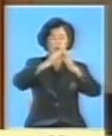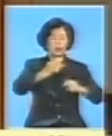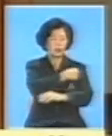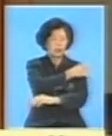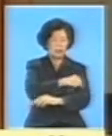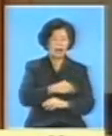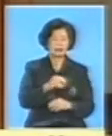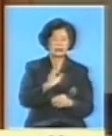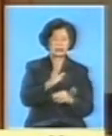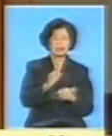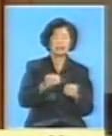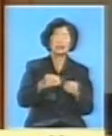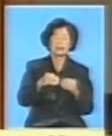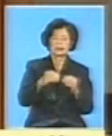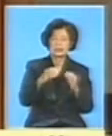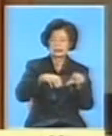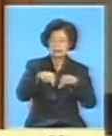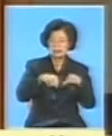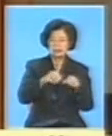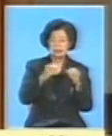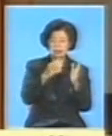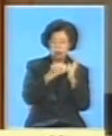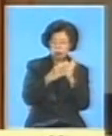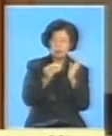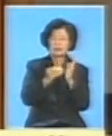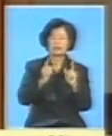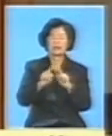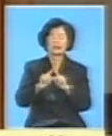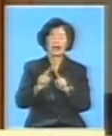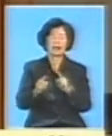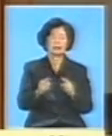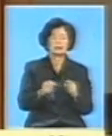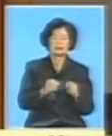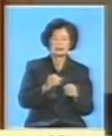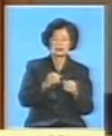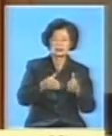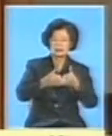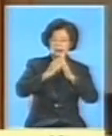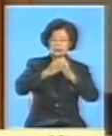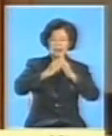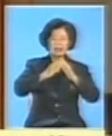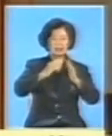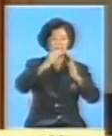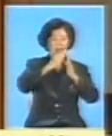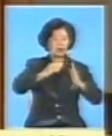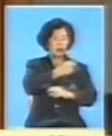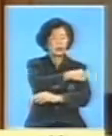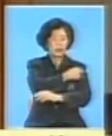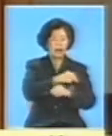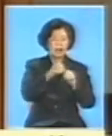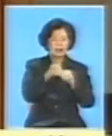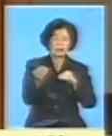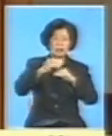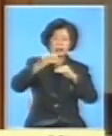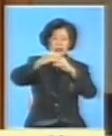าธารณสุขพื้นฐานการอบรมอสมทำไมเขาได้ป่วยสร้างในโรงพยาบาลขยายไปเรื่อยเล็กหน่อยก็มีแต่โรงพยาบ